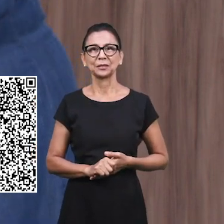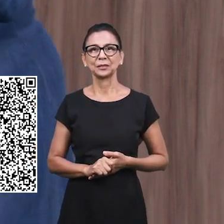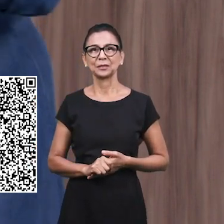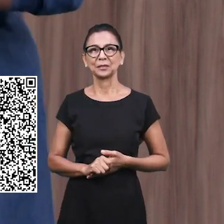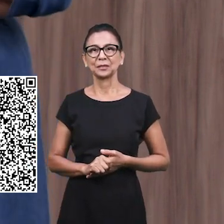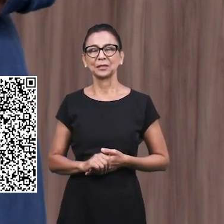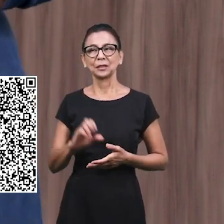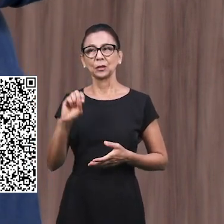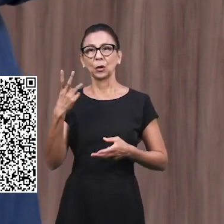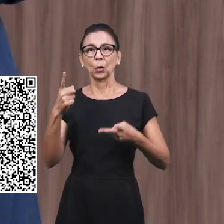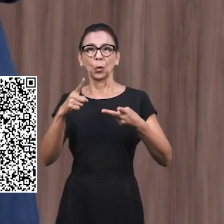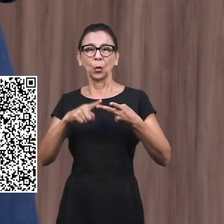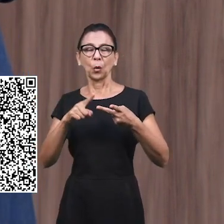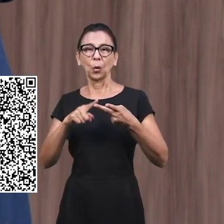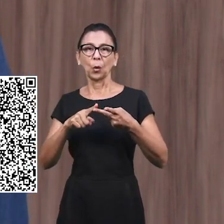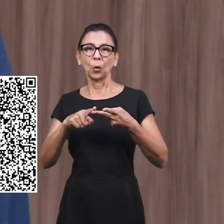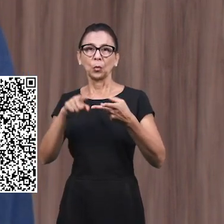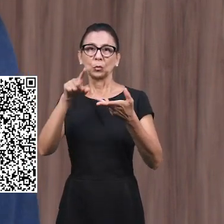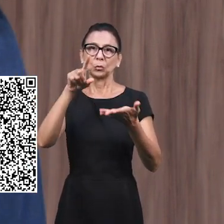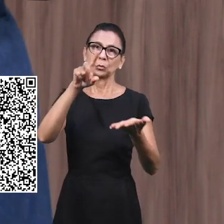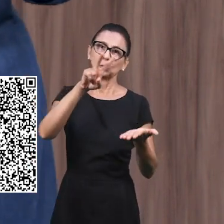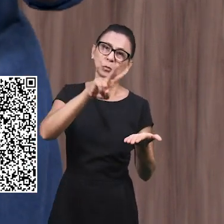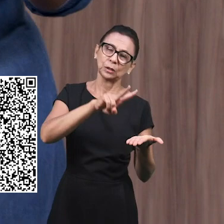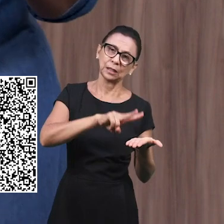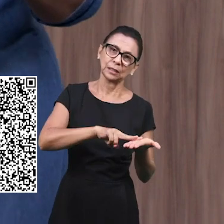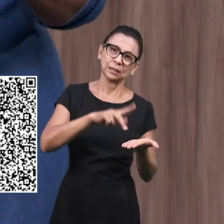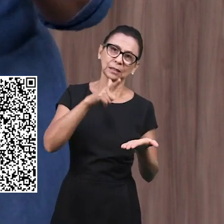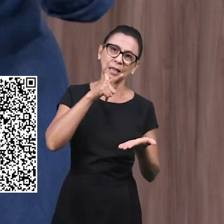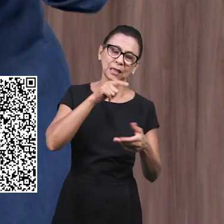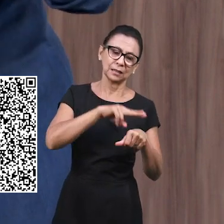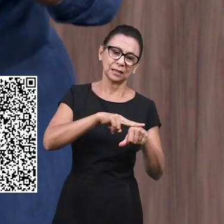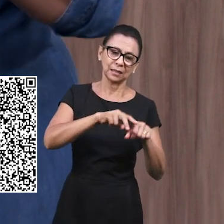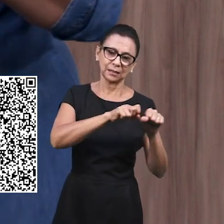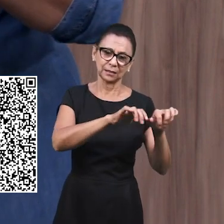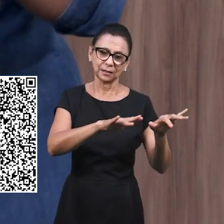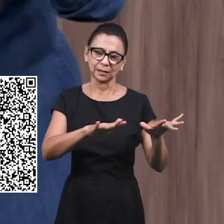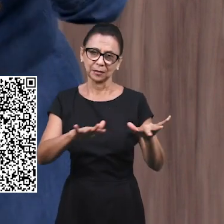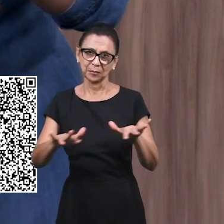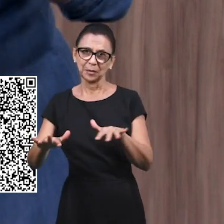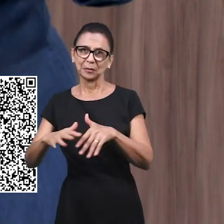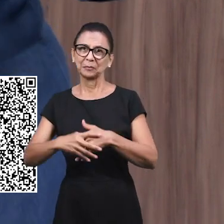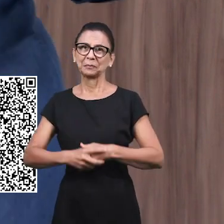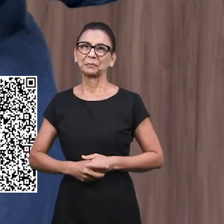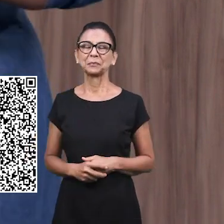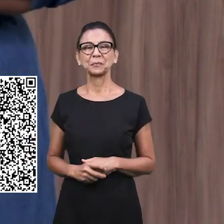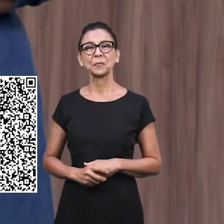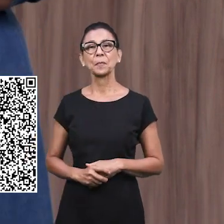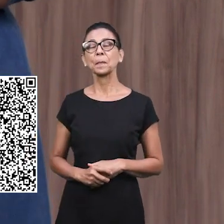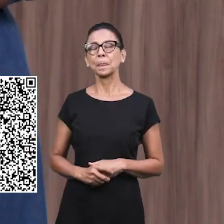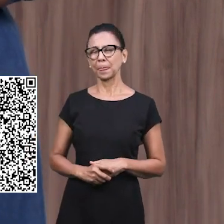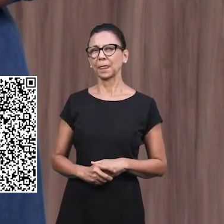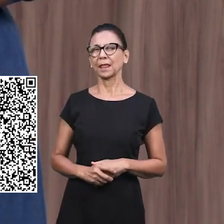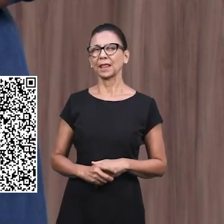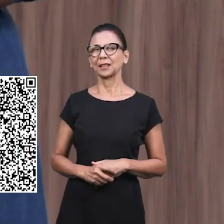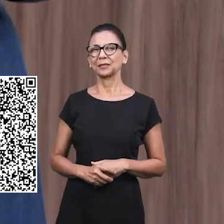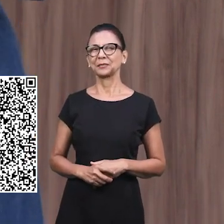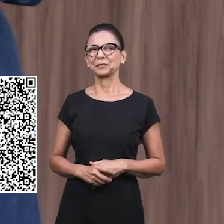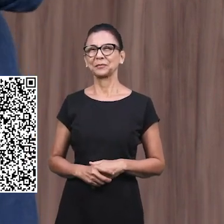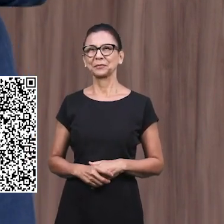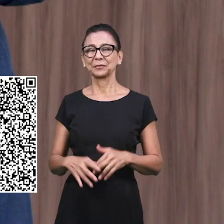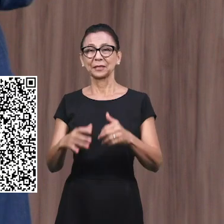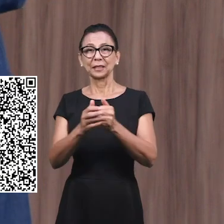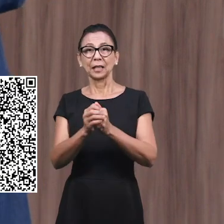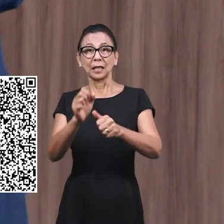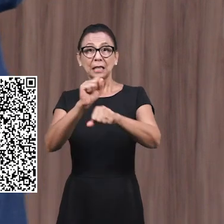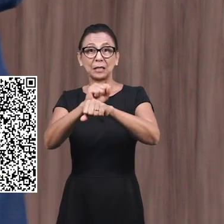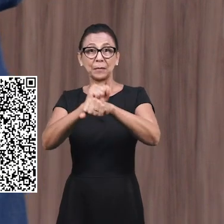est couché dans le pâturage. Demandez l'aide à vos parents